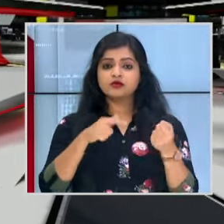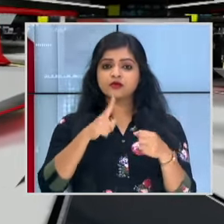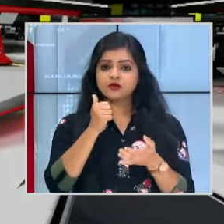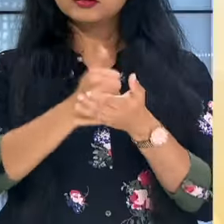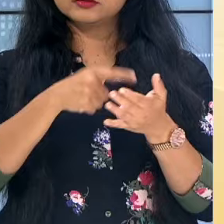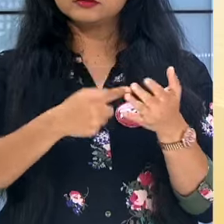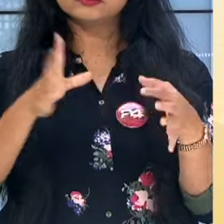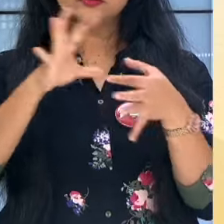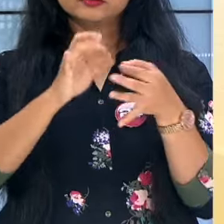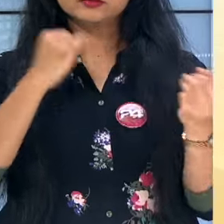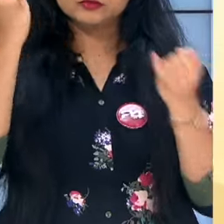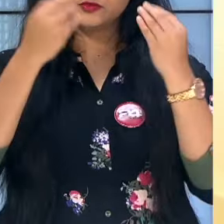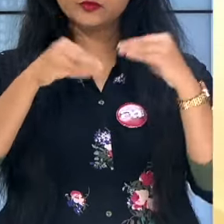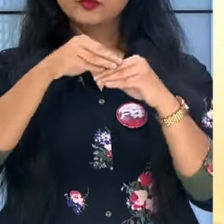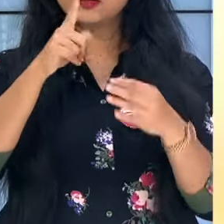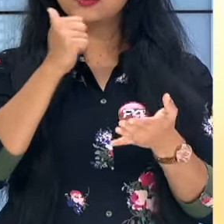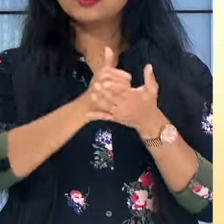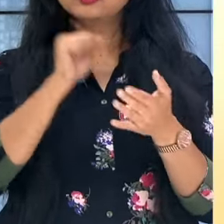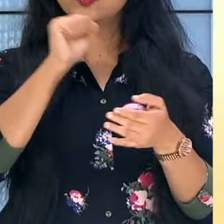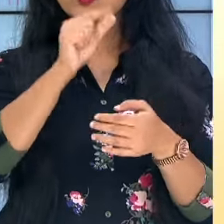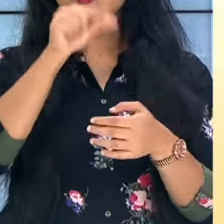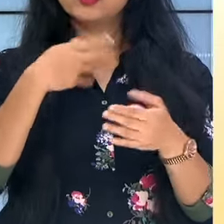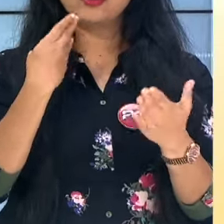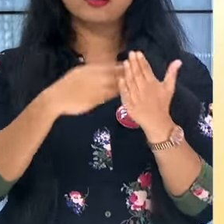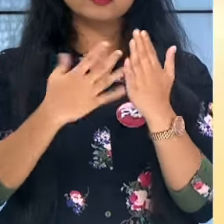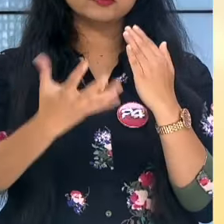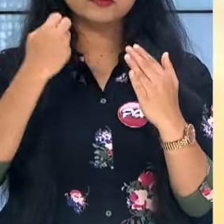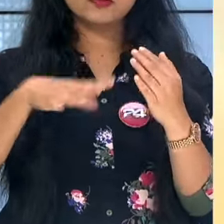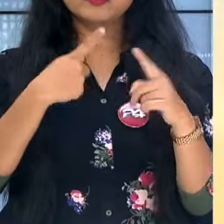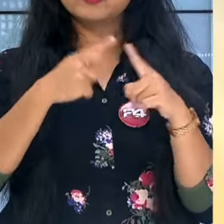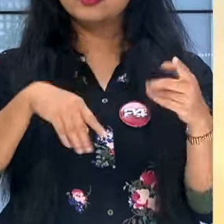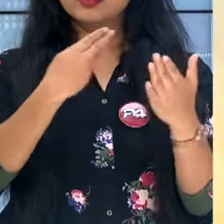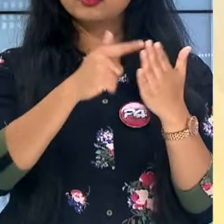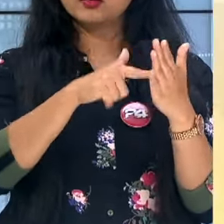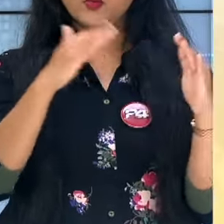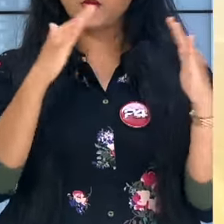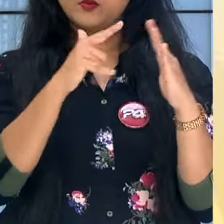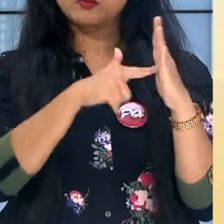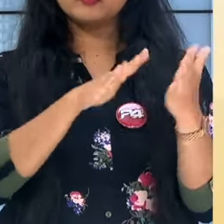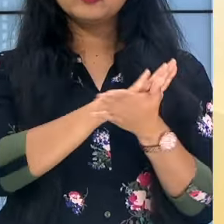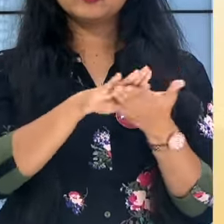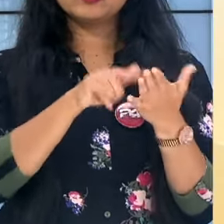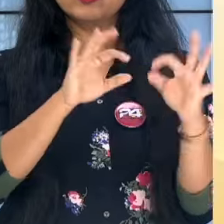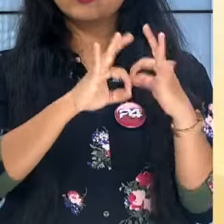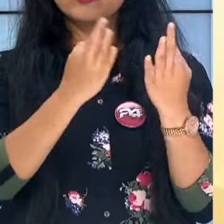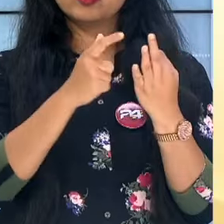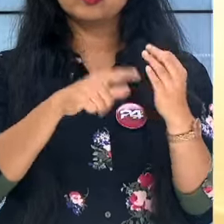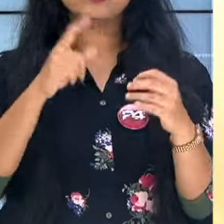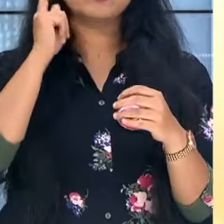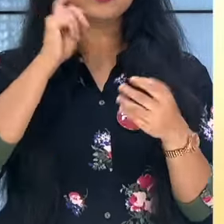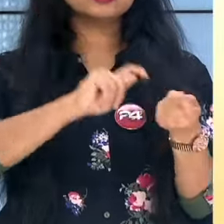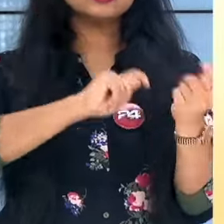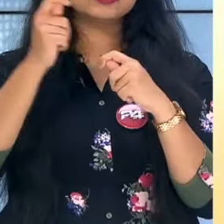കേന്ദ്രീകരിച്ച് അന്വേഷണം. ലൈസൻസ് ഉടമയുടെ വിലാസം പോലീസ് കണ്ടെത്തി, എന്നാൽ ഈ വിലാസത്തിലുള്ള വീട് ഇപ്പോഴില്ല. കുടുംബം വർഷങ്ങൾക്ക് മുൻപ്